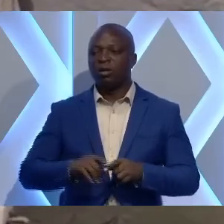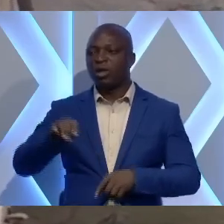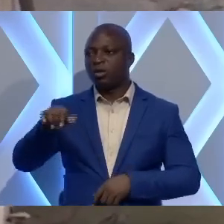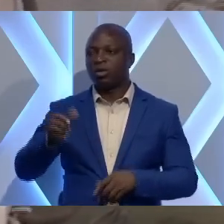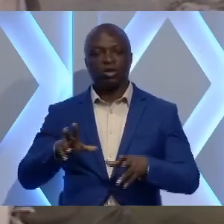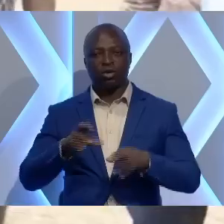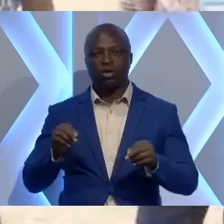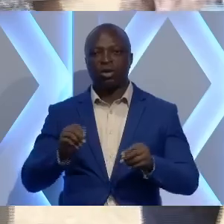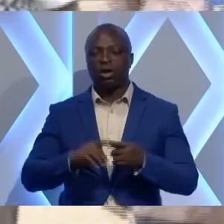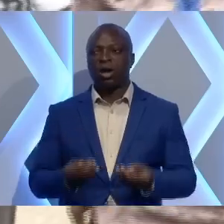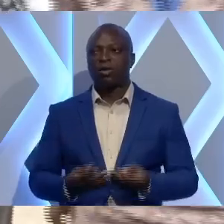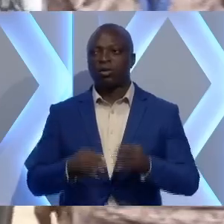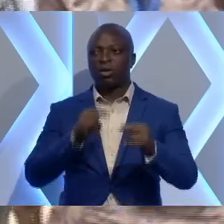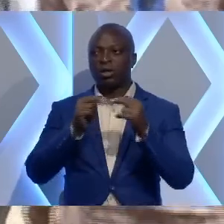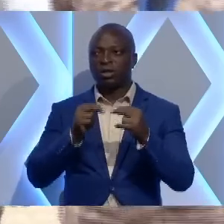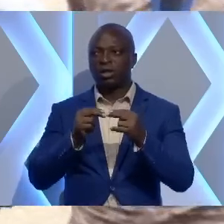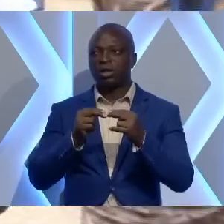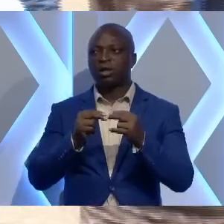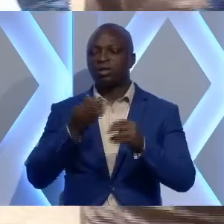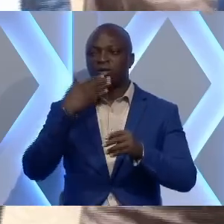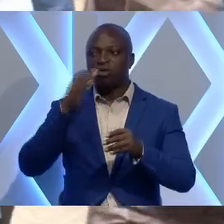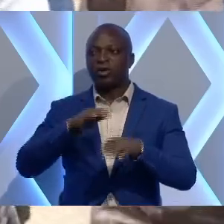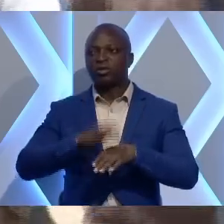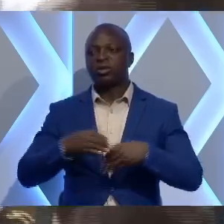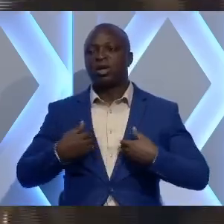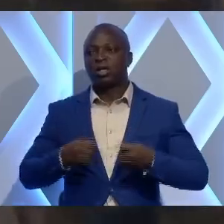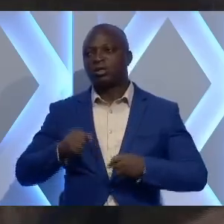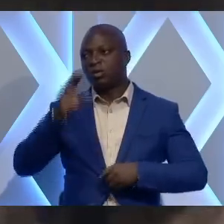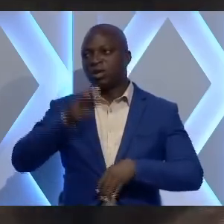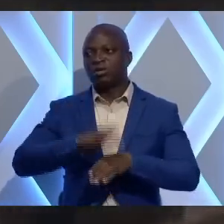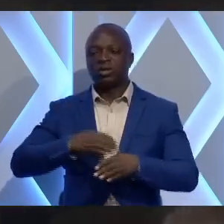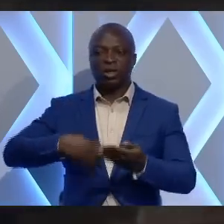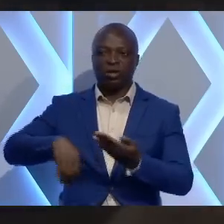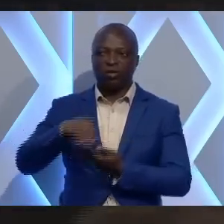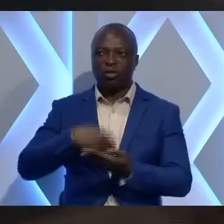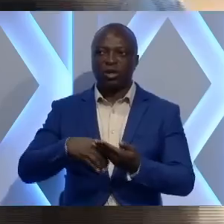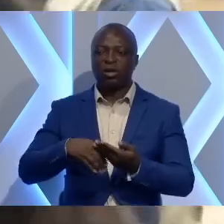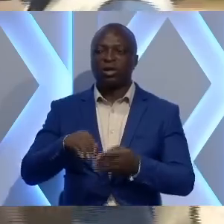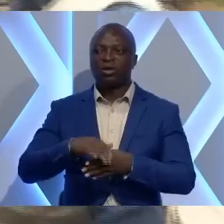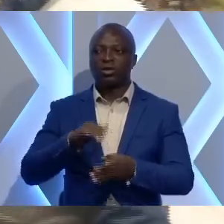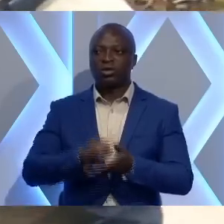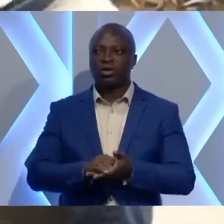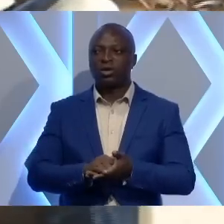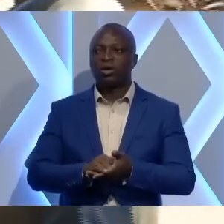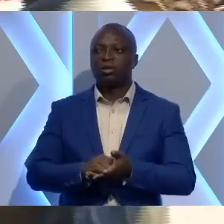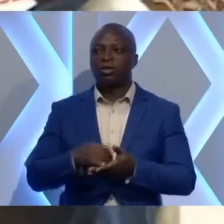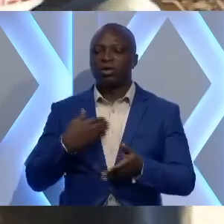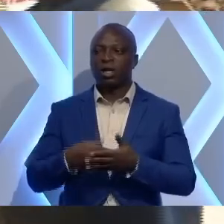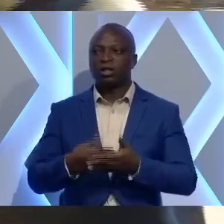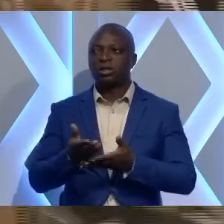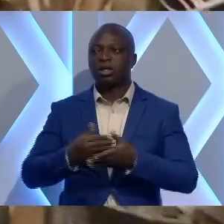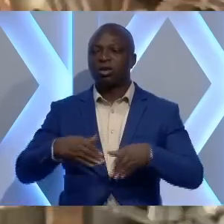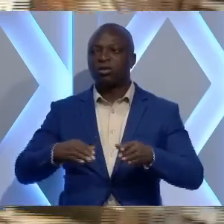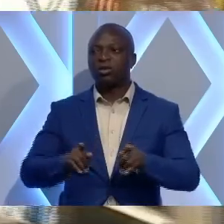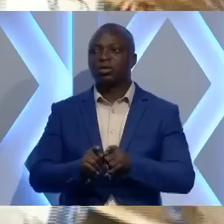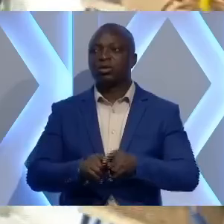non, à cause de leur degré élevé de nocivité sur la santé humaine et sur l'environnement. Cependant, pour de l'argent, des commerçants n'hésitent